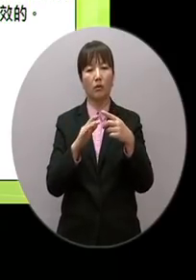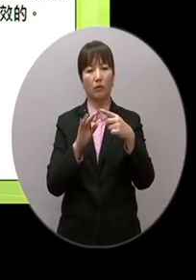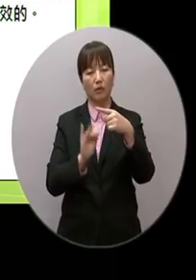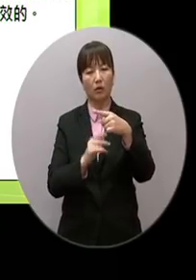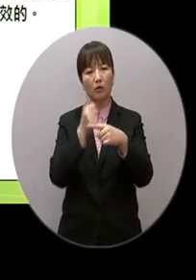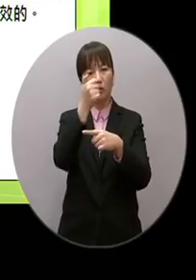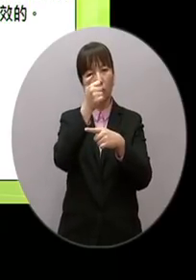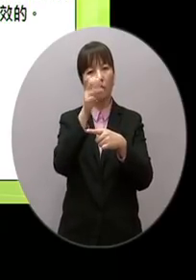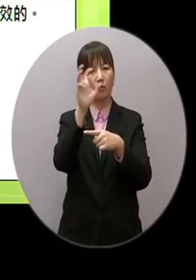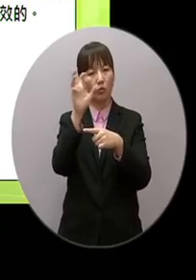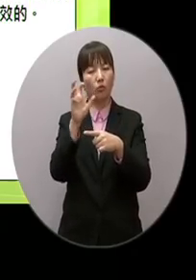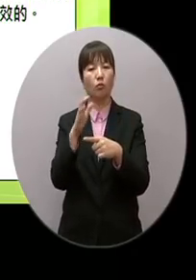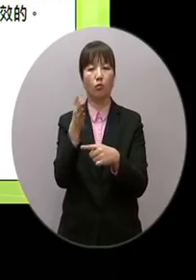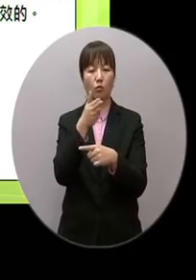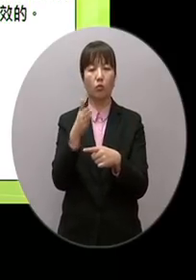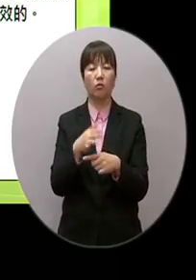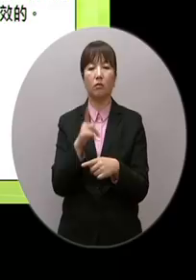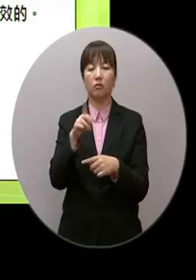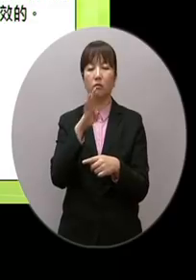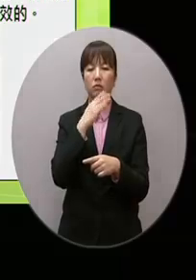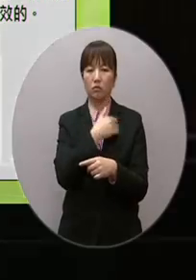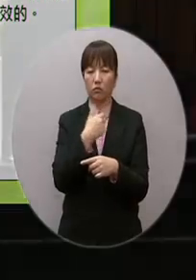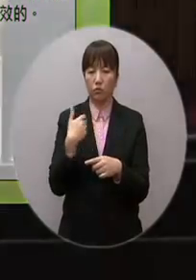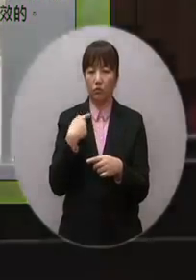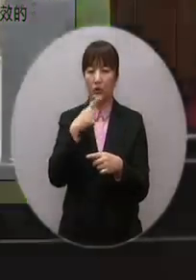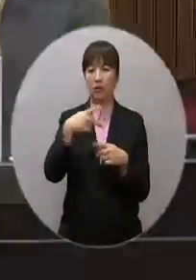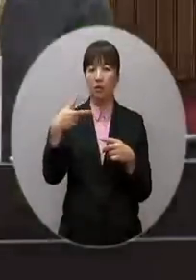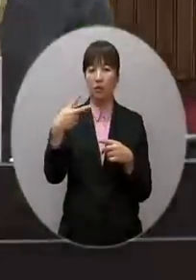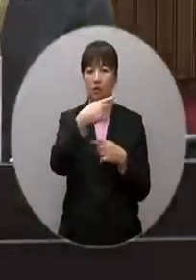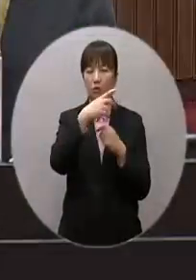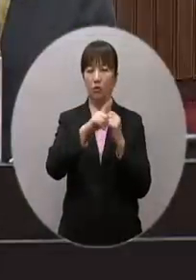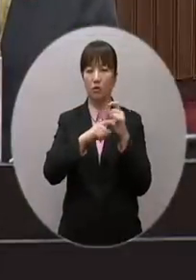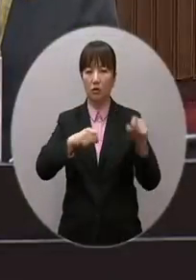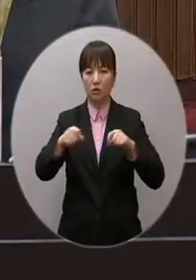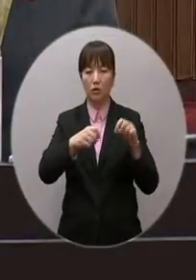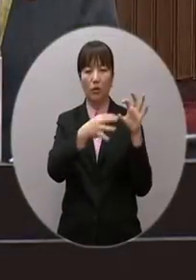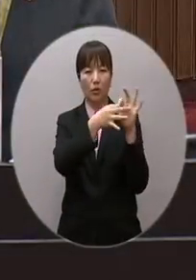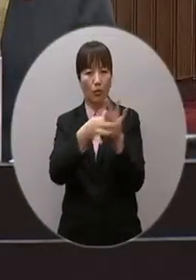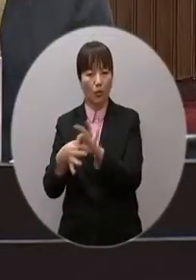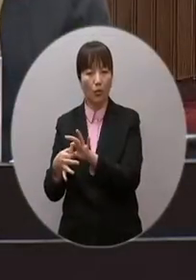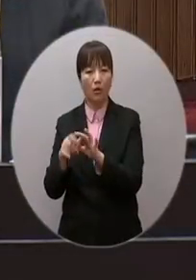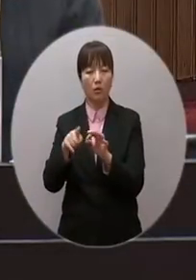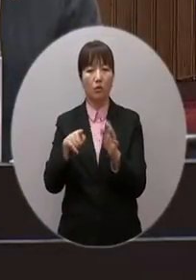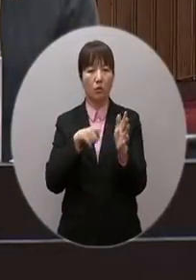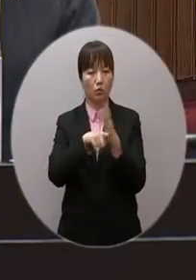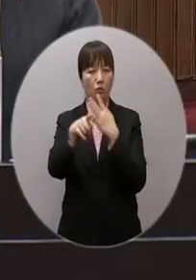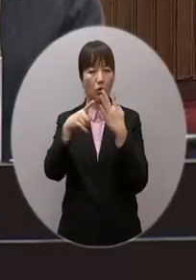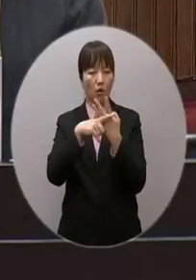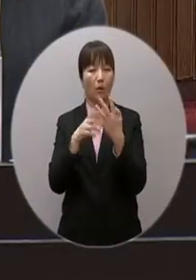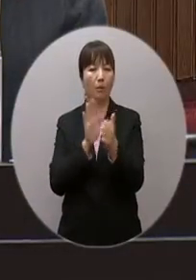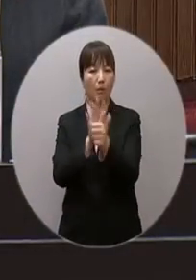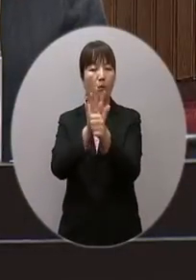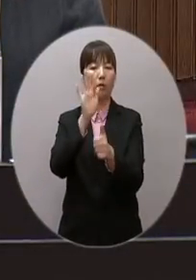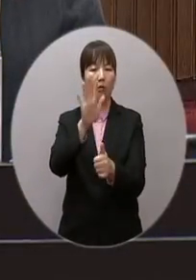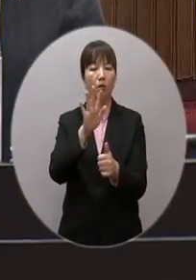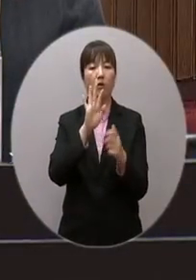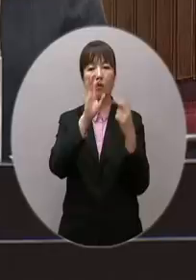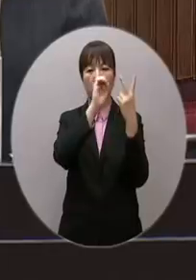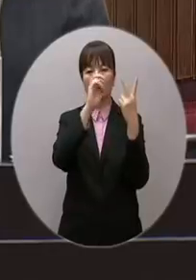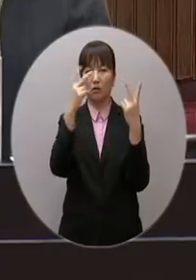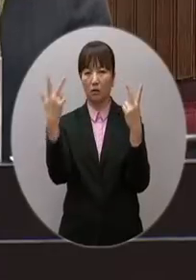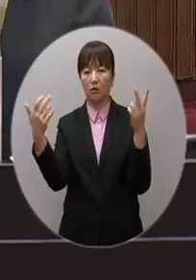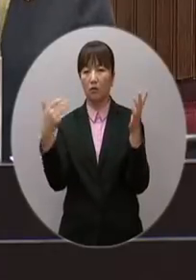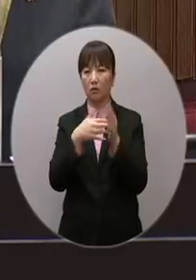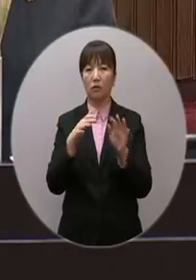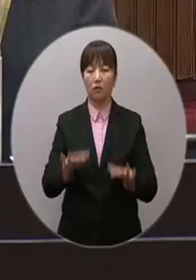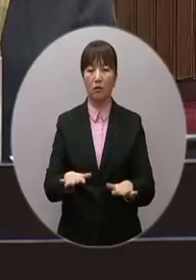甚至到八成。好，它要是能够在这样的戒毒方式的话，这是一个很确定的专业介入。但是2007年